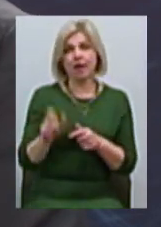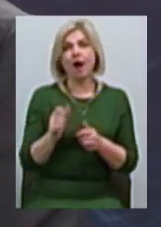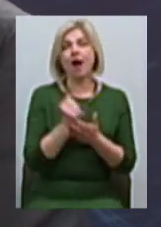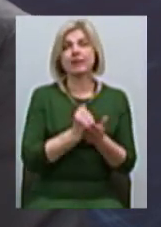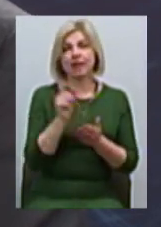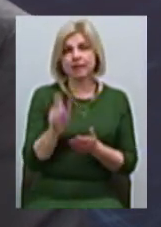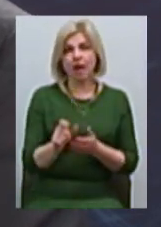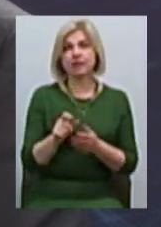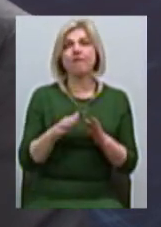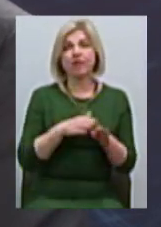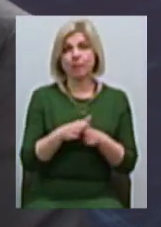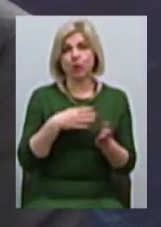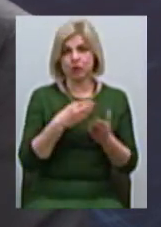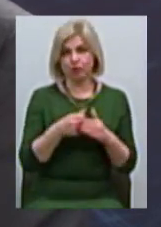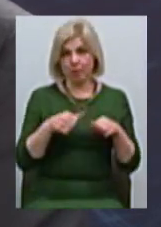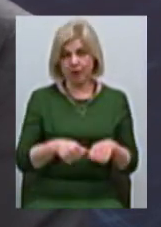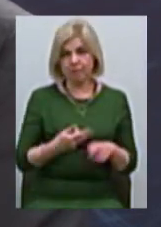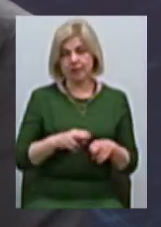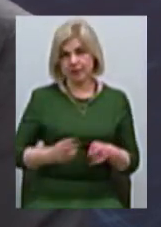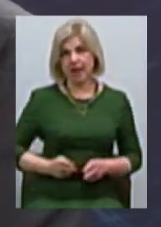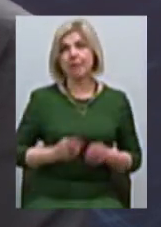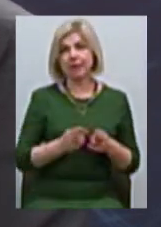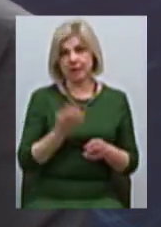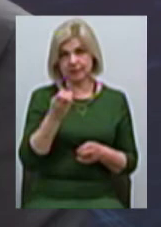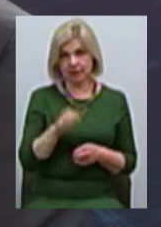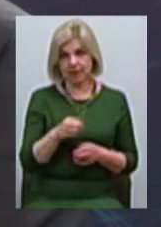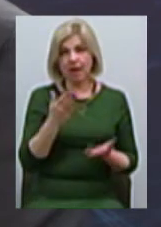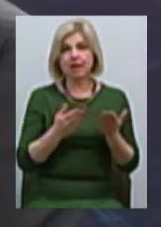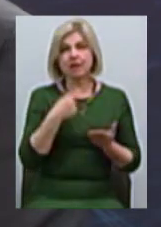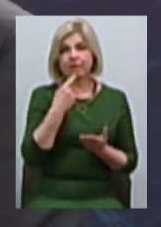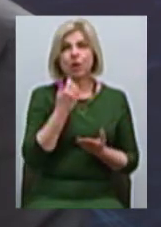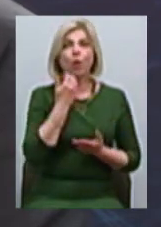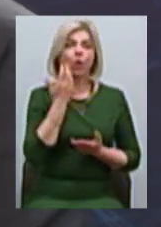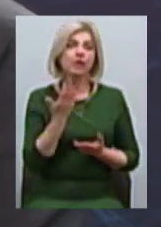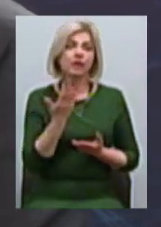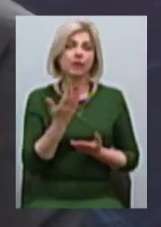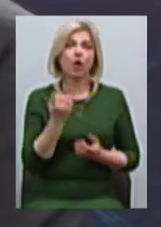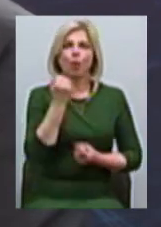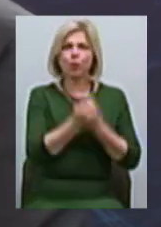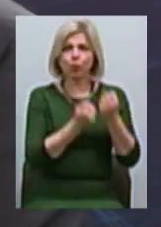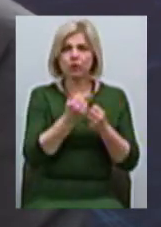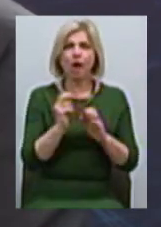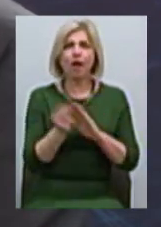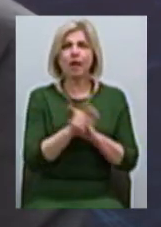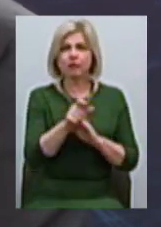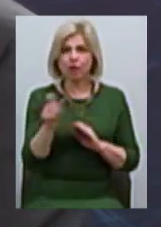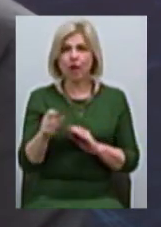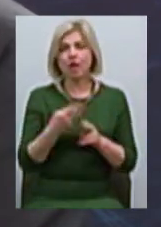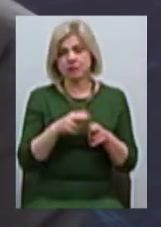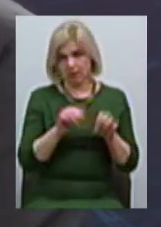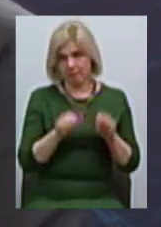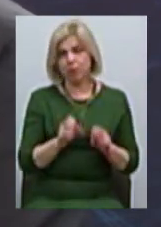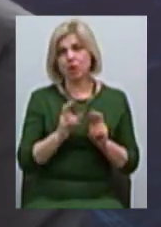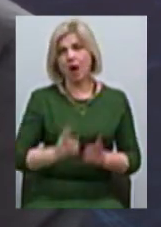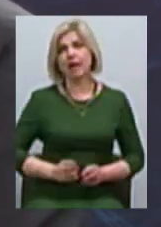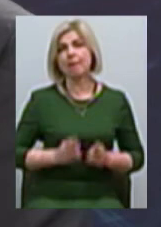свого права, то це кримінальна стаття. Якщо ми кажемо, наприклад, коли там б'ють агітаторів, то це можна розцінювати як кримінальну